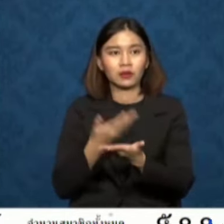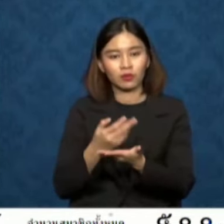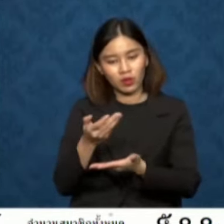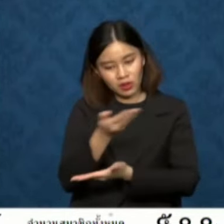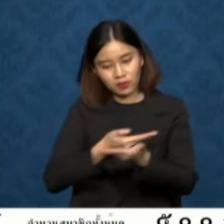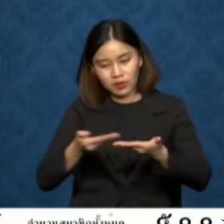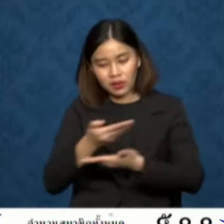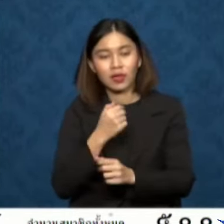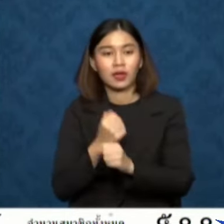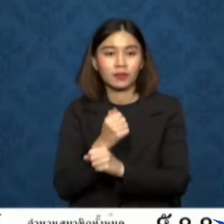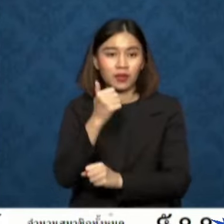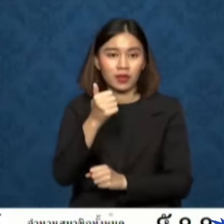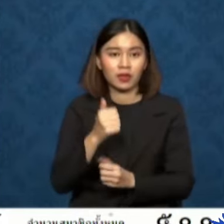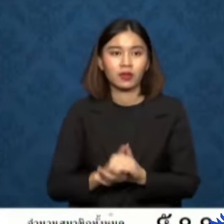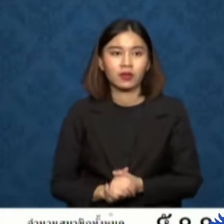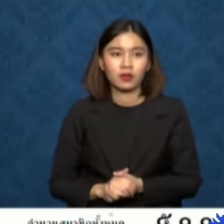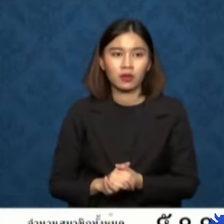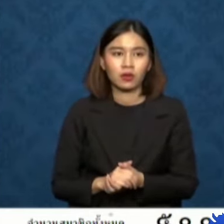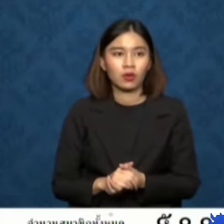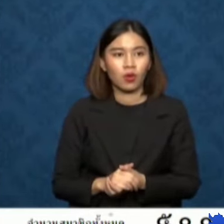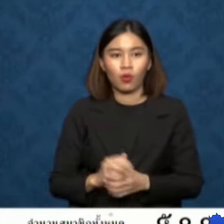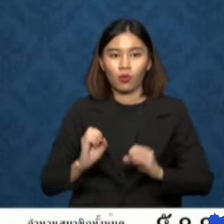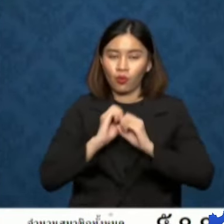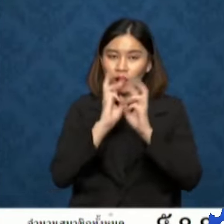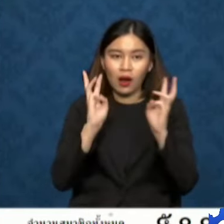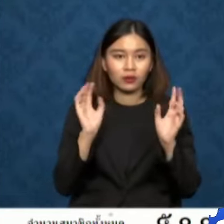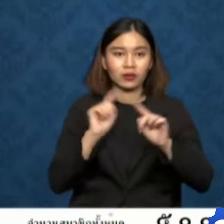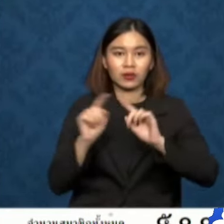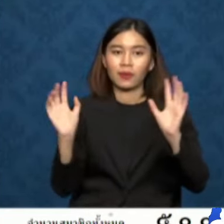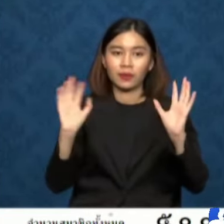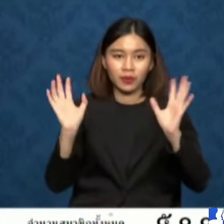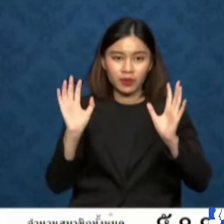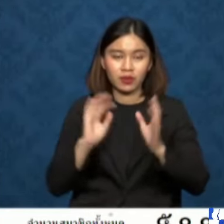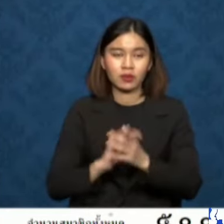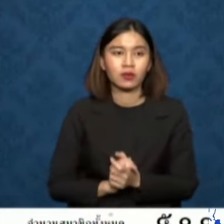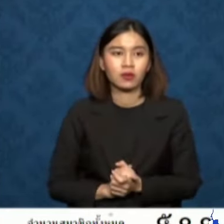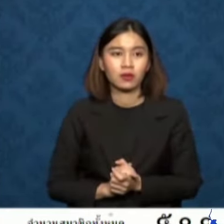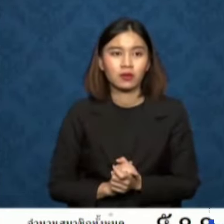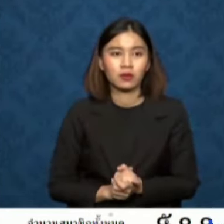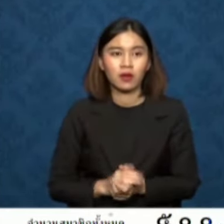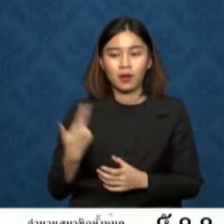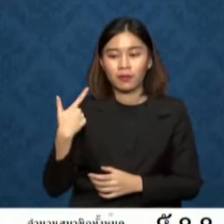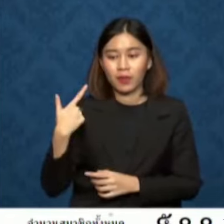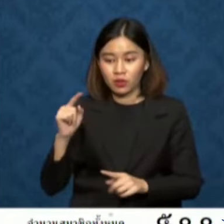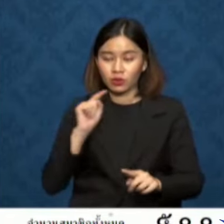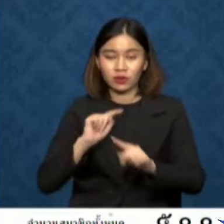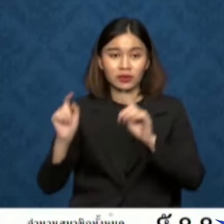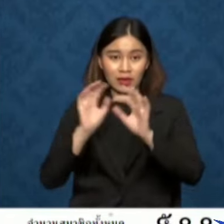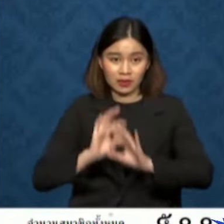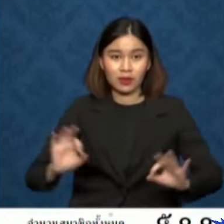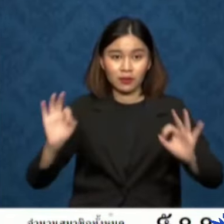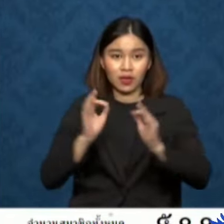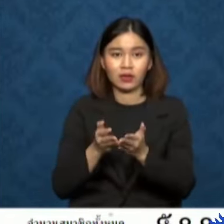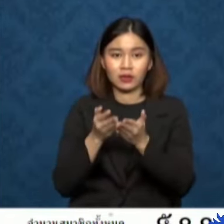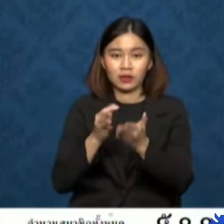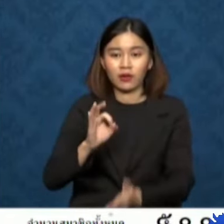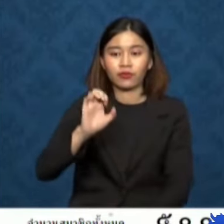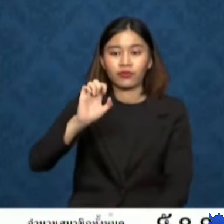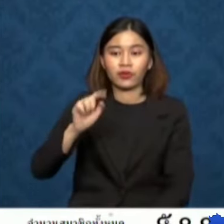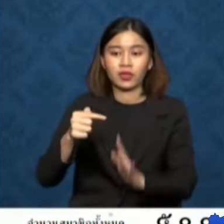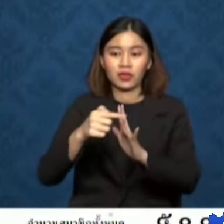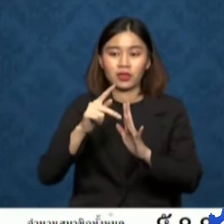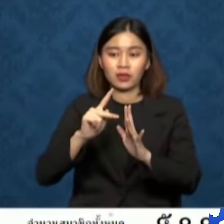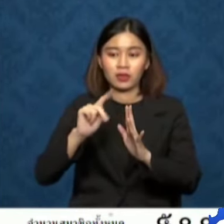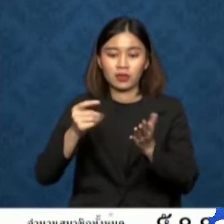พิจารณาได้ไม่ได้เวอร์วังอลังการอะไรและคุณูปการที่ยิ่งใหญ่ที่สุดของเรือฟีเดลำนี้คืออะไร